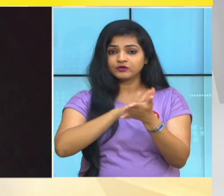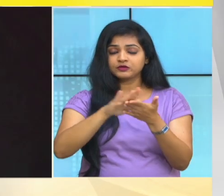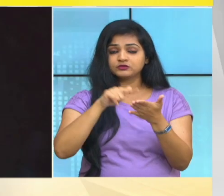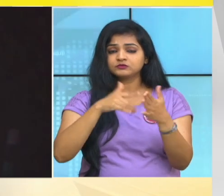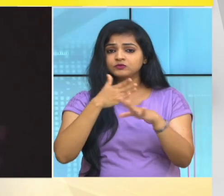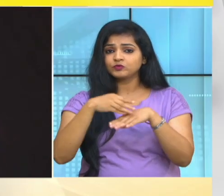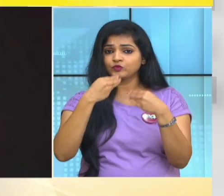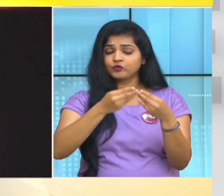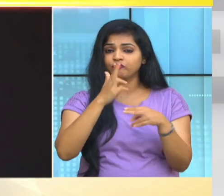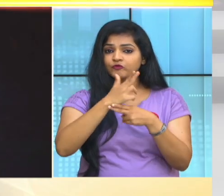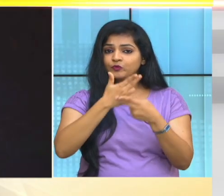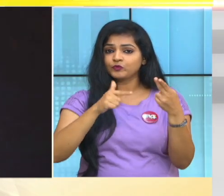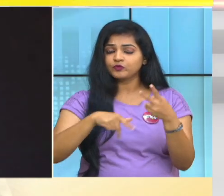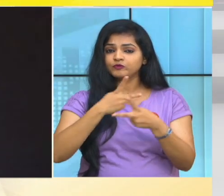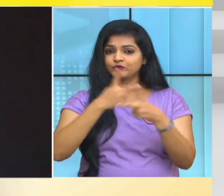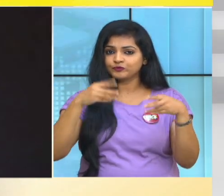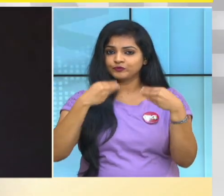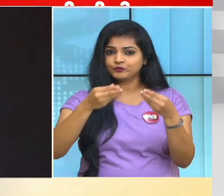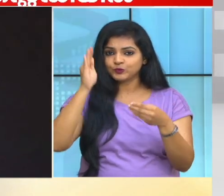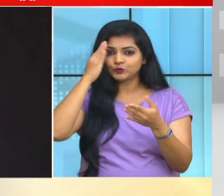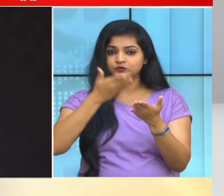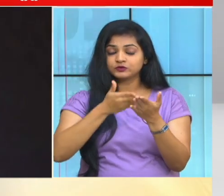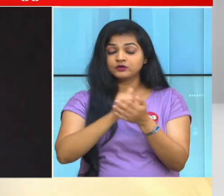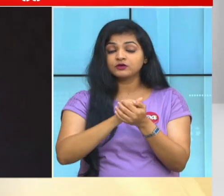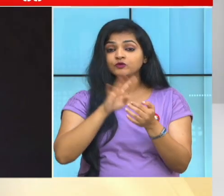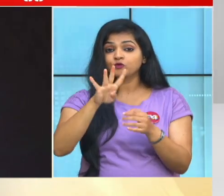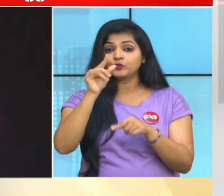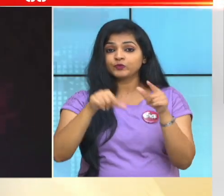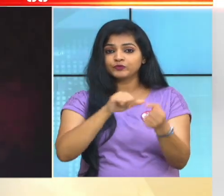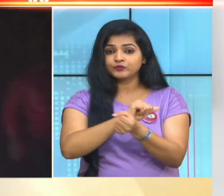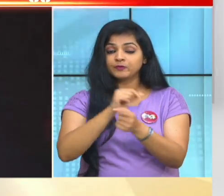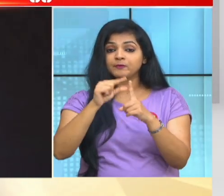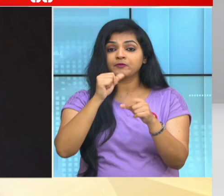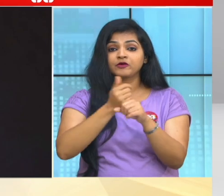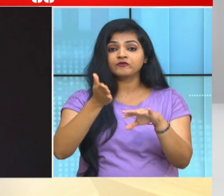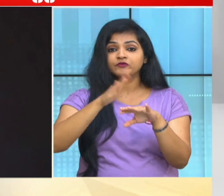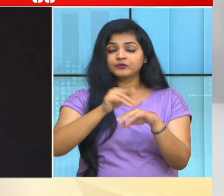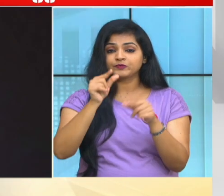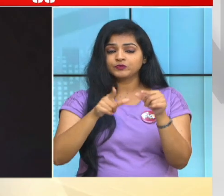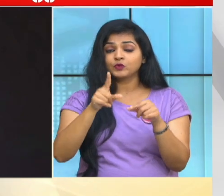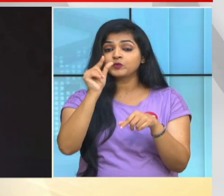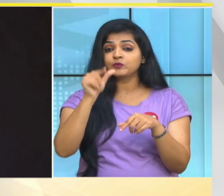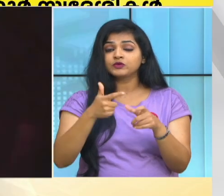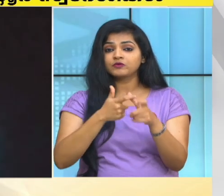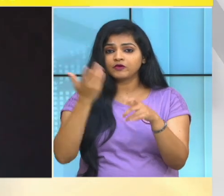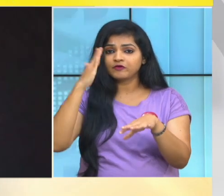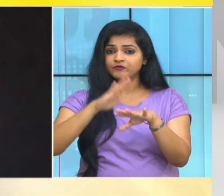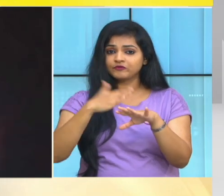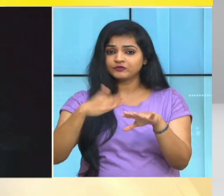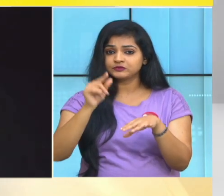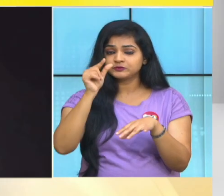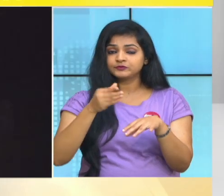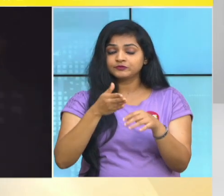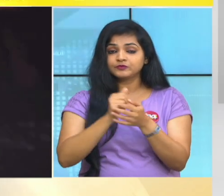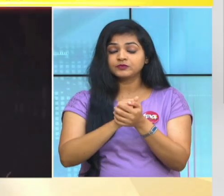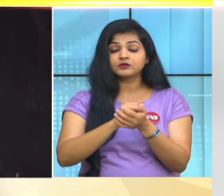പിന്നാലെയാണ് ഈ പ്രതികളെ 4 പേരെ അറസ്റ്റ് ചെയ്തത്. 4 പേരും പാലക്കാട് ചിറ്റൂർ സ്വദേശികളാണ്. അതിൽ ഒരാൾ സൈനികനാണ്. വിഷ്ണു എന്ന് പറയുന്ന സൈനികൻ മദ്രാസ്